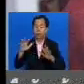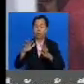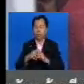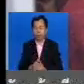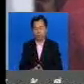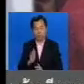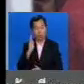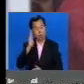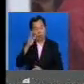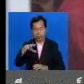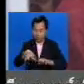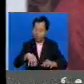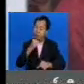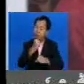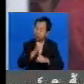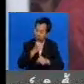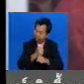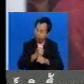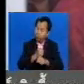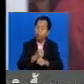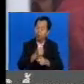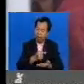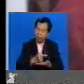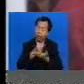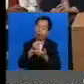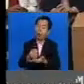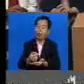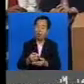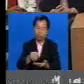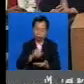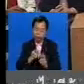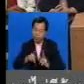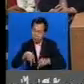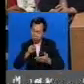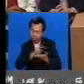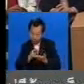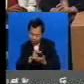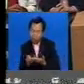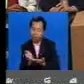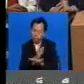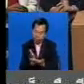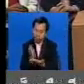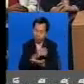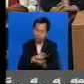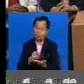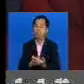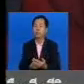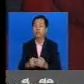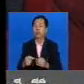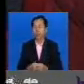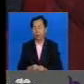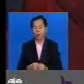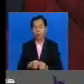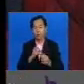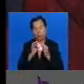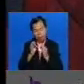เพื่อเป็นสื่อกลางในการติดต่อกับประชาชนและนำเสนอข่าวสารที่เป็นข้อเท็จจริงในสังคมไทยโดยอิสระตามรัฐธรรมนูญเน้นข่าว